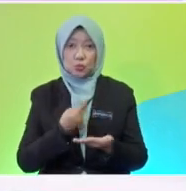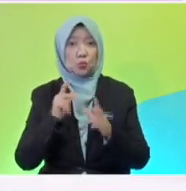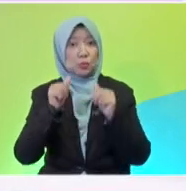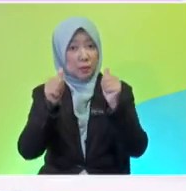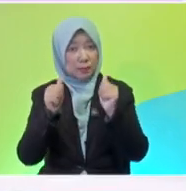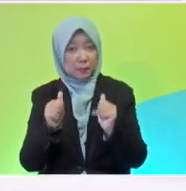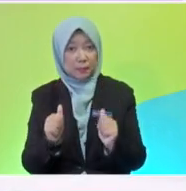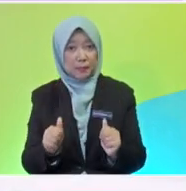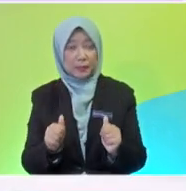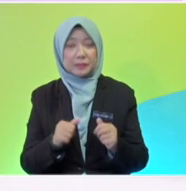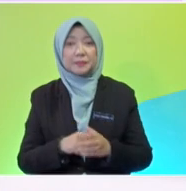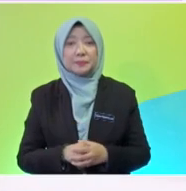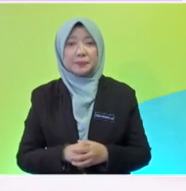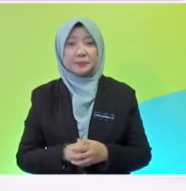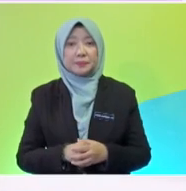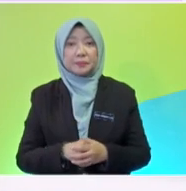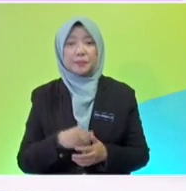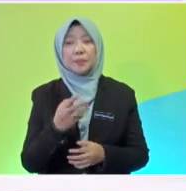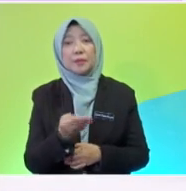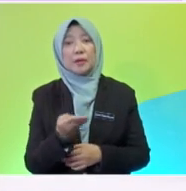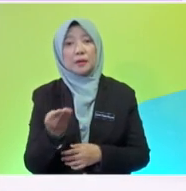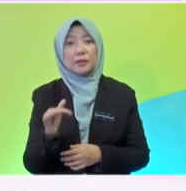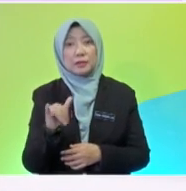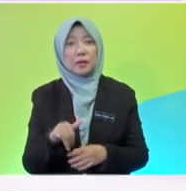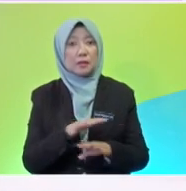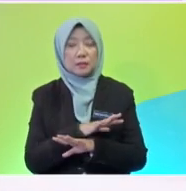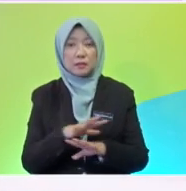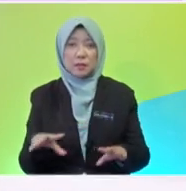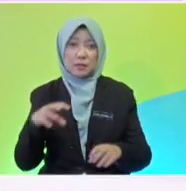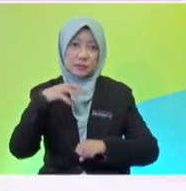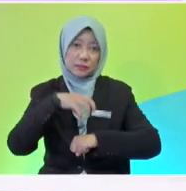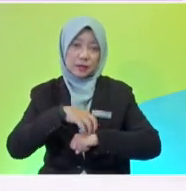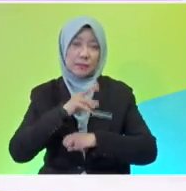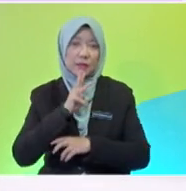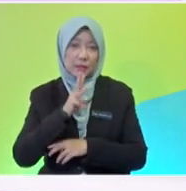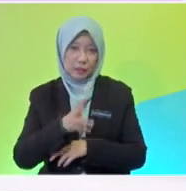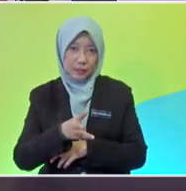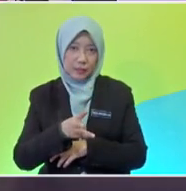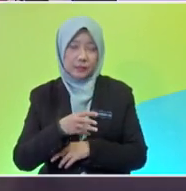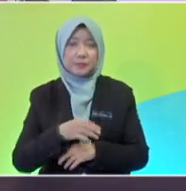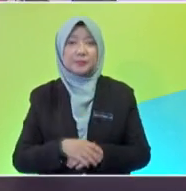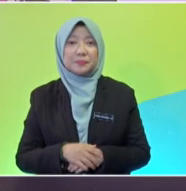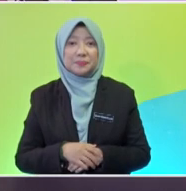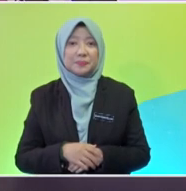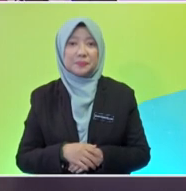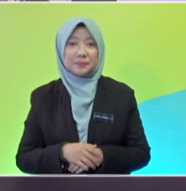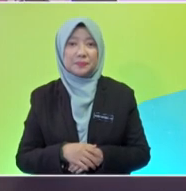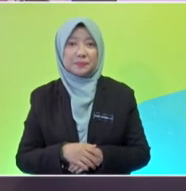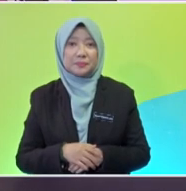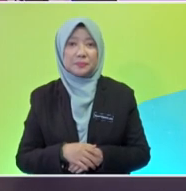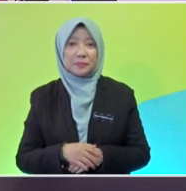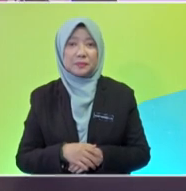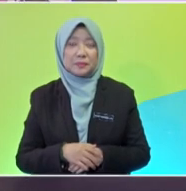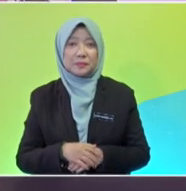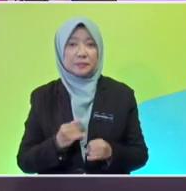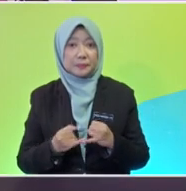di sini bahan tidak menyerap air yang berikutnya yang